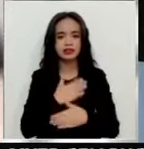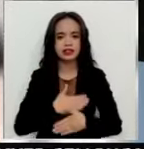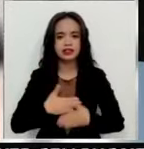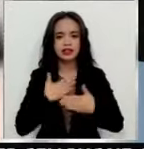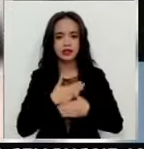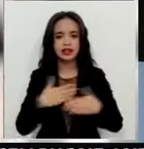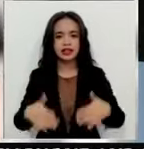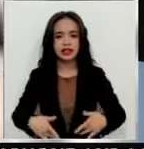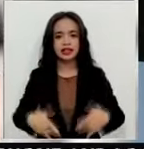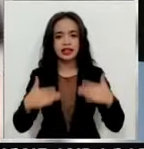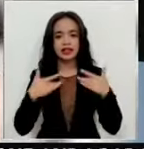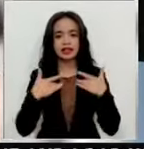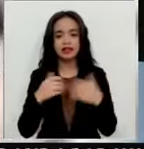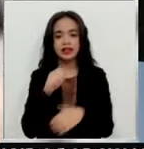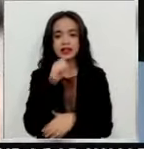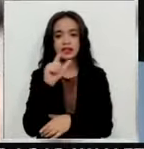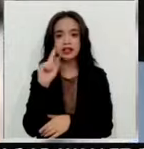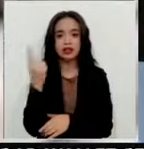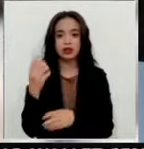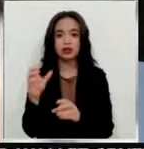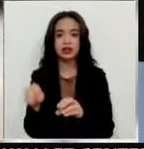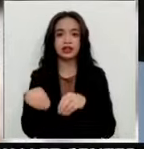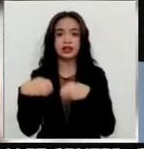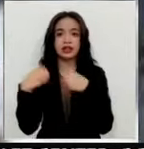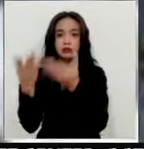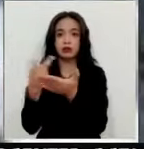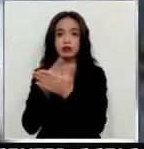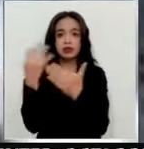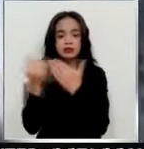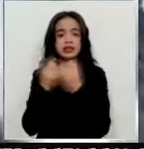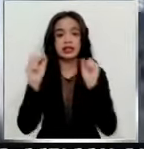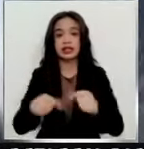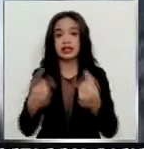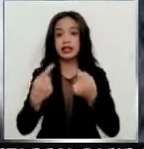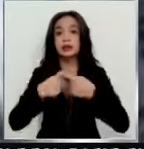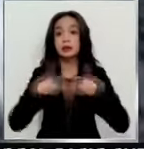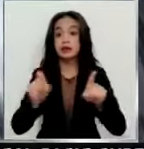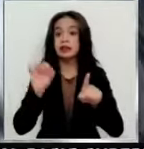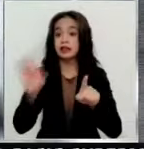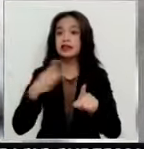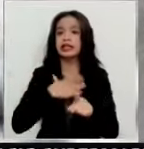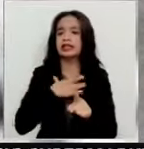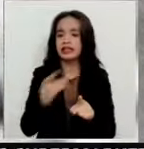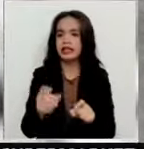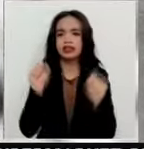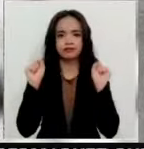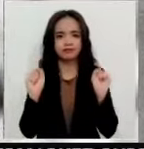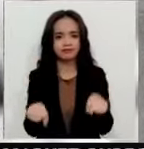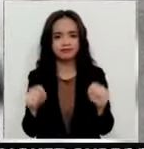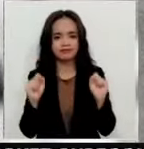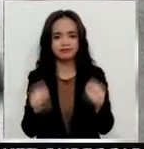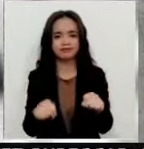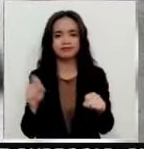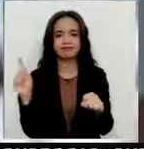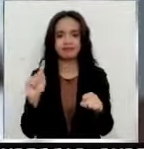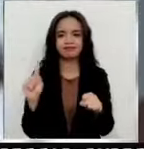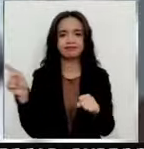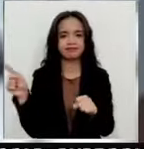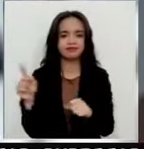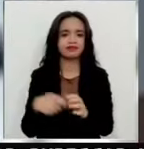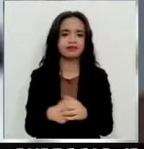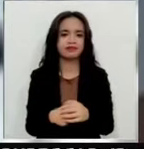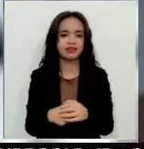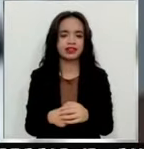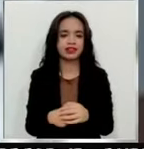na lahat ng offer na proyekto ay magagawa niya unless magugustuhan at kakayanin ng Star for All Seasons. Goals